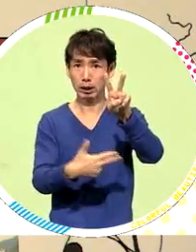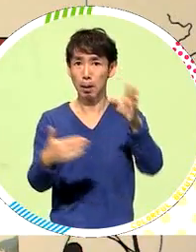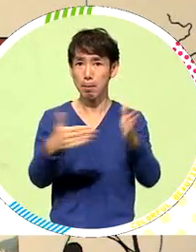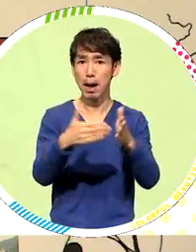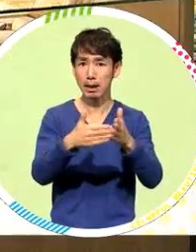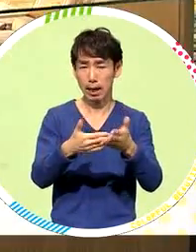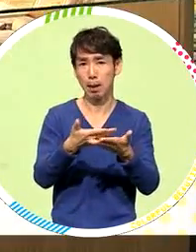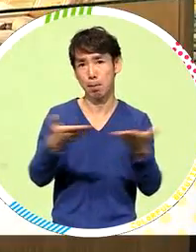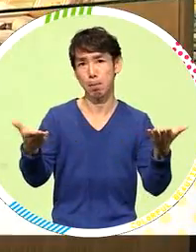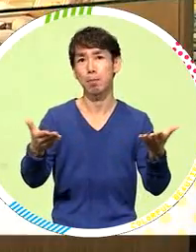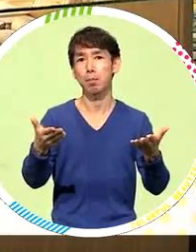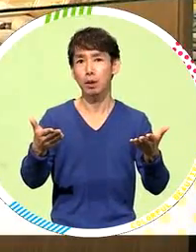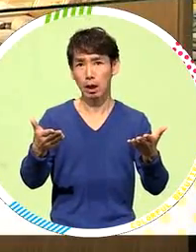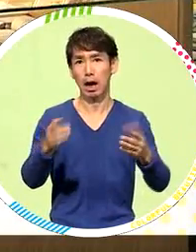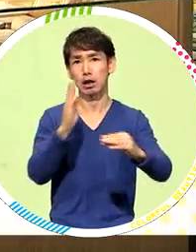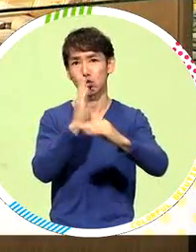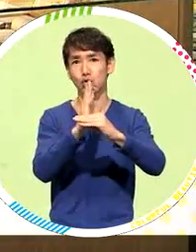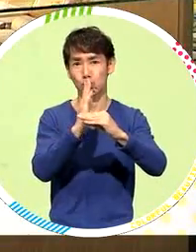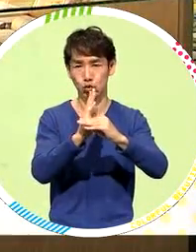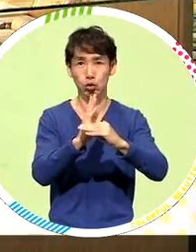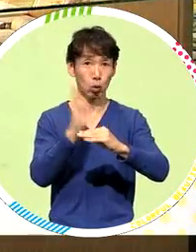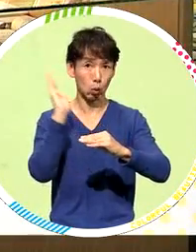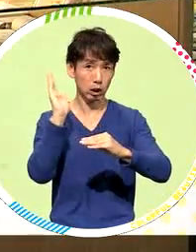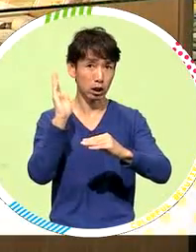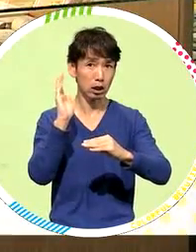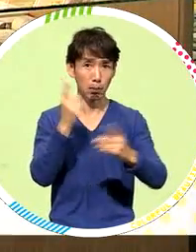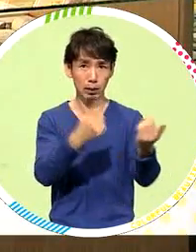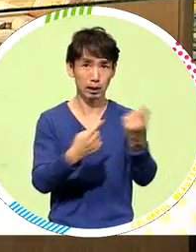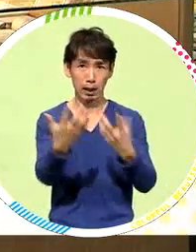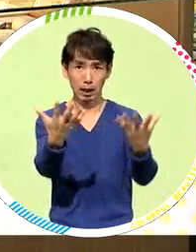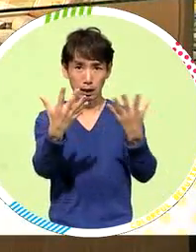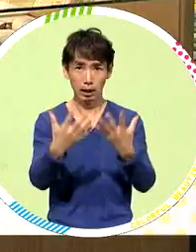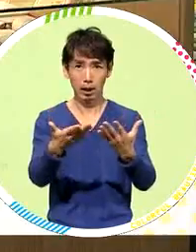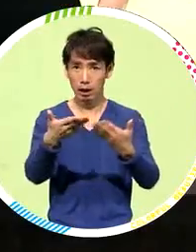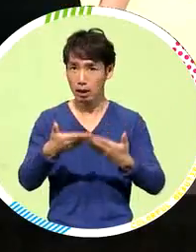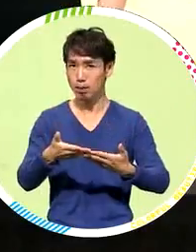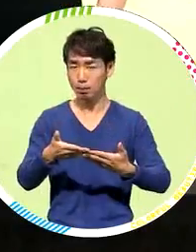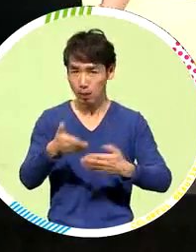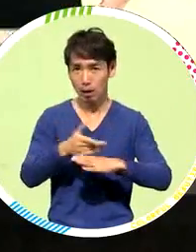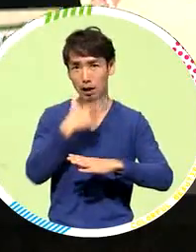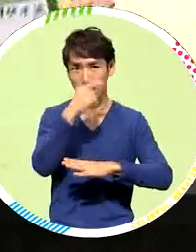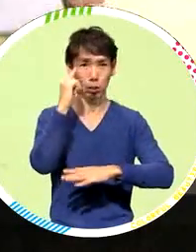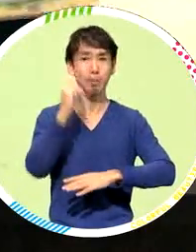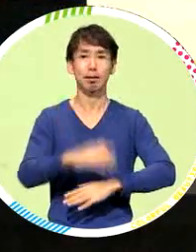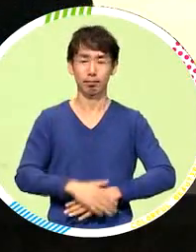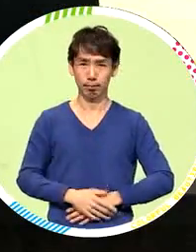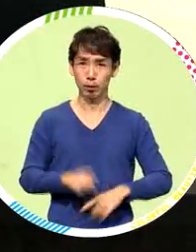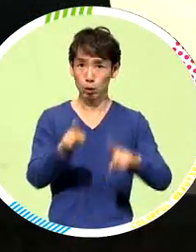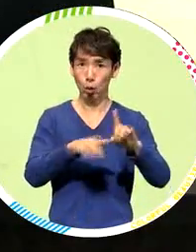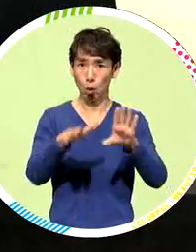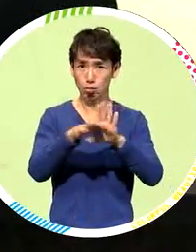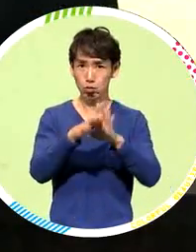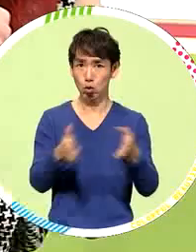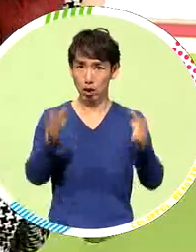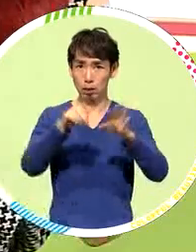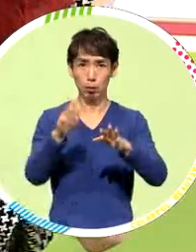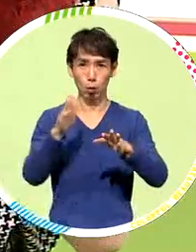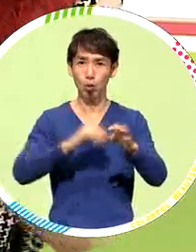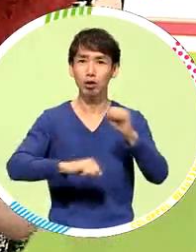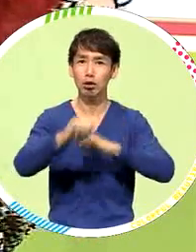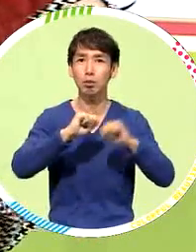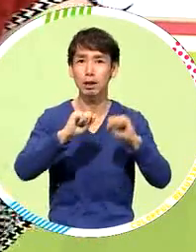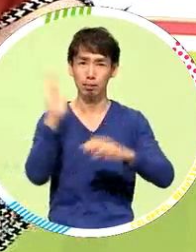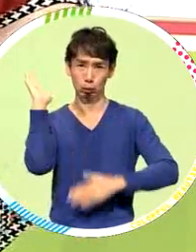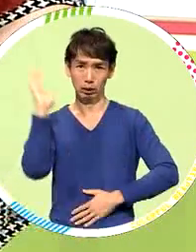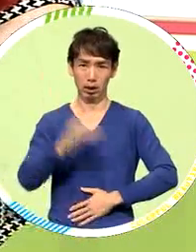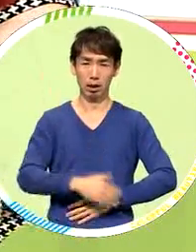でこちらの方も是非すべきに依頼いただければと思いますはぁまあそして光文社刊がこんなことも行われているんです